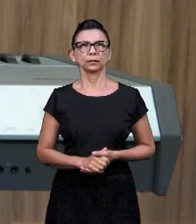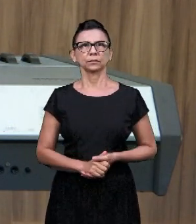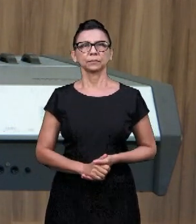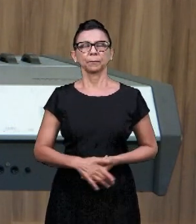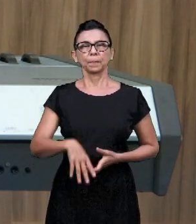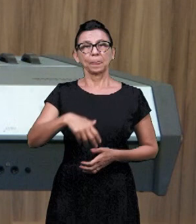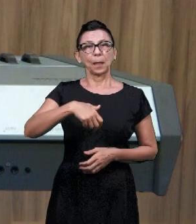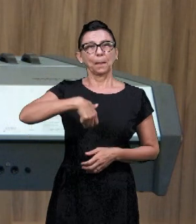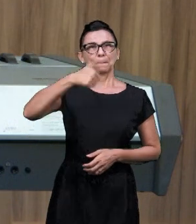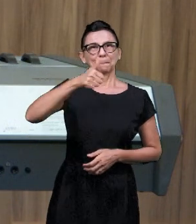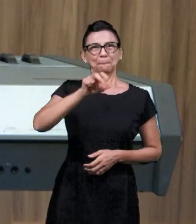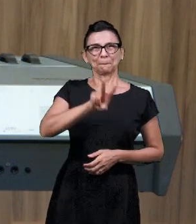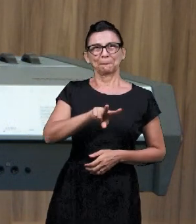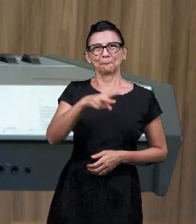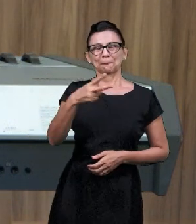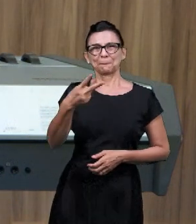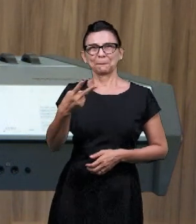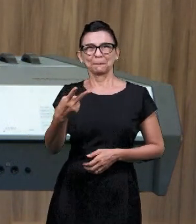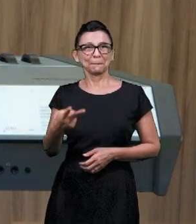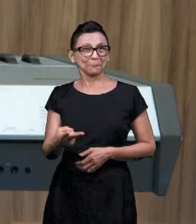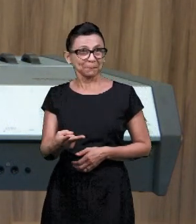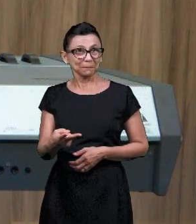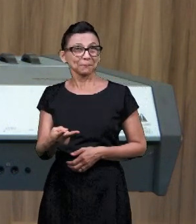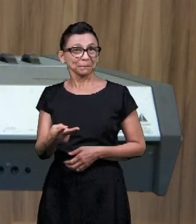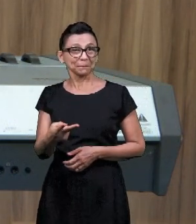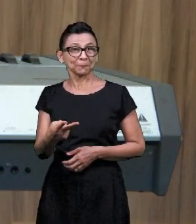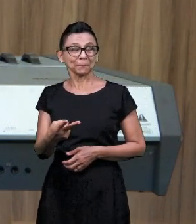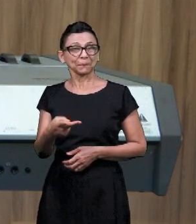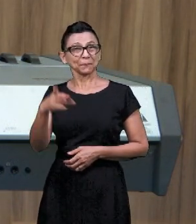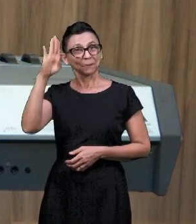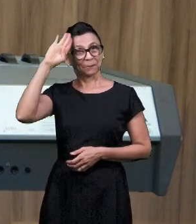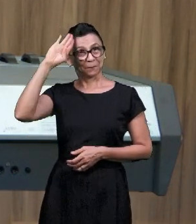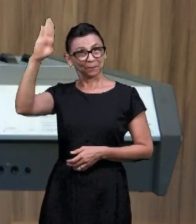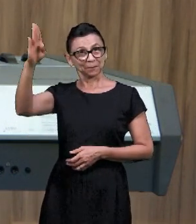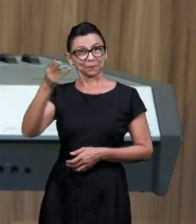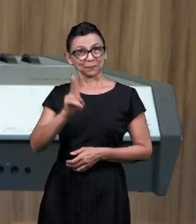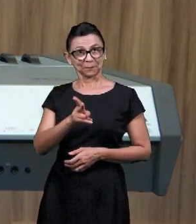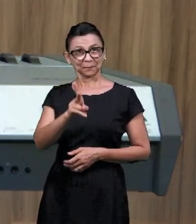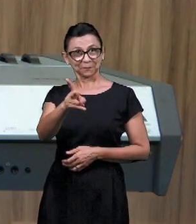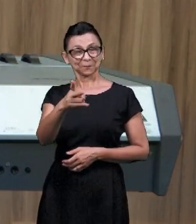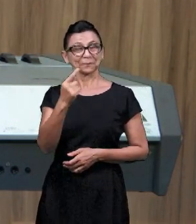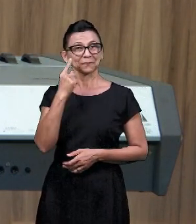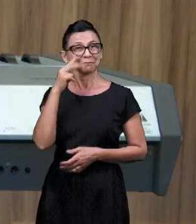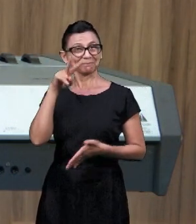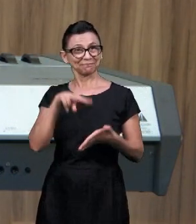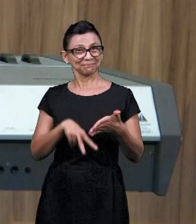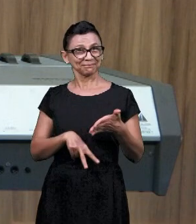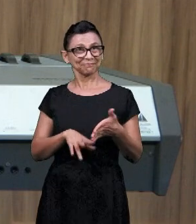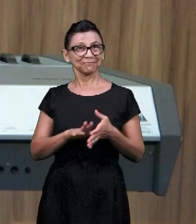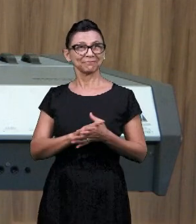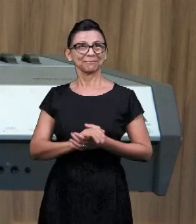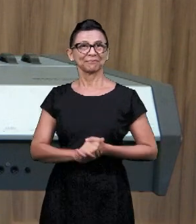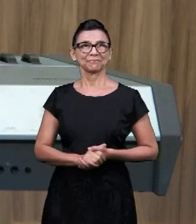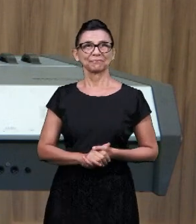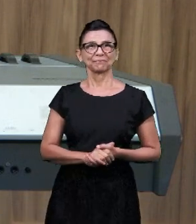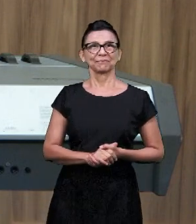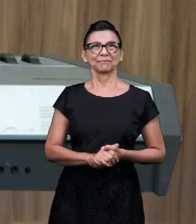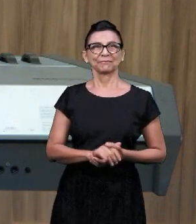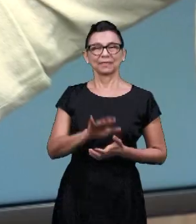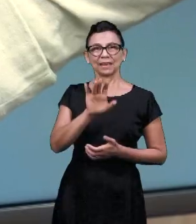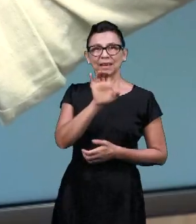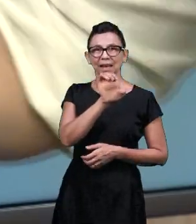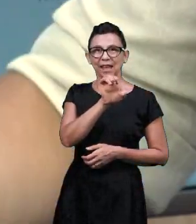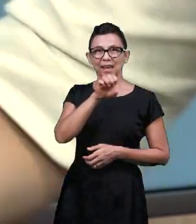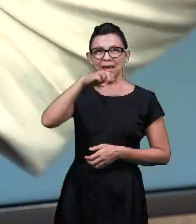inversion de ces accords et l'état fondamental. Nous allons lire et M. C'est le